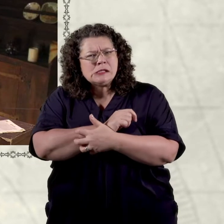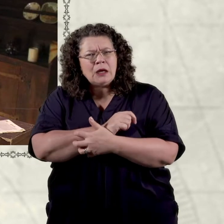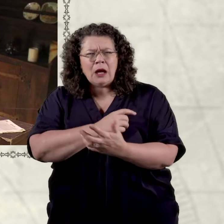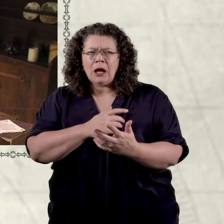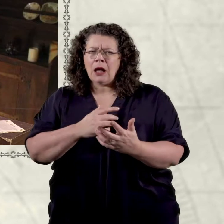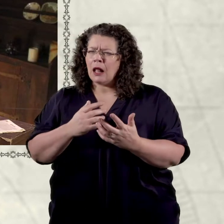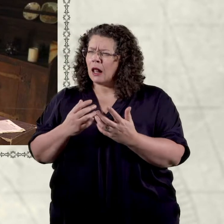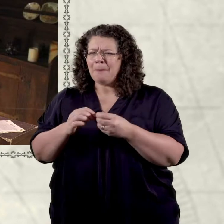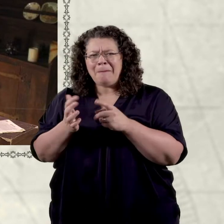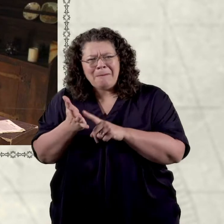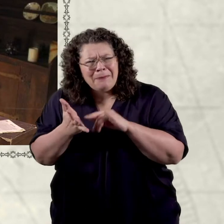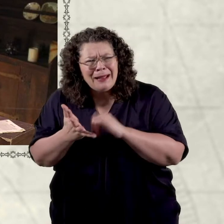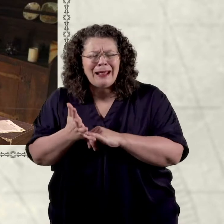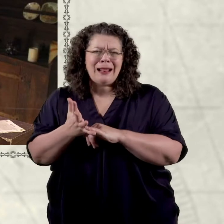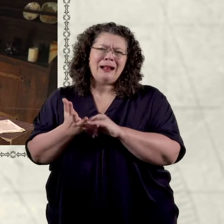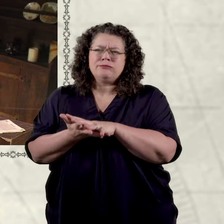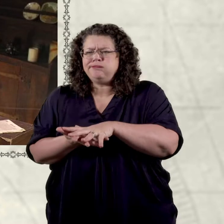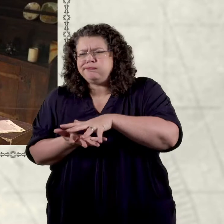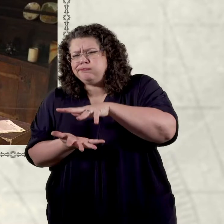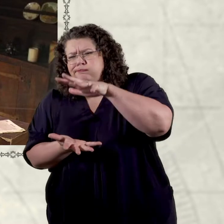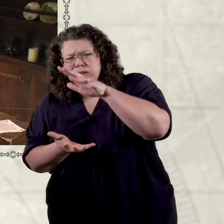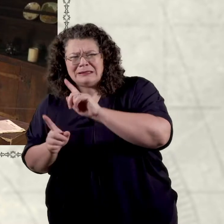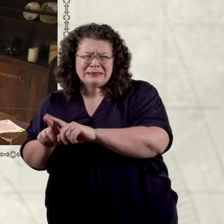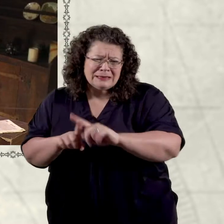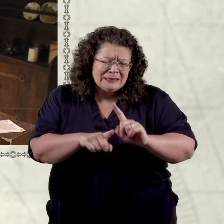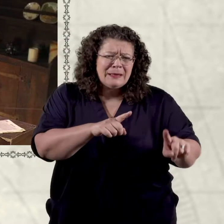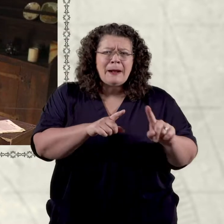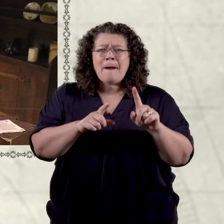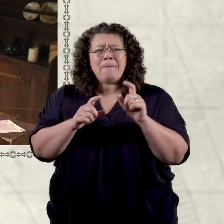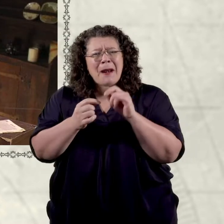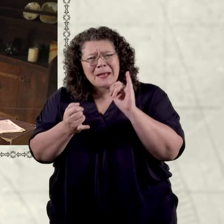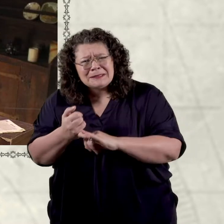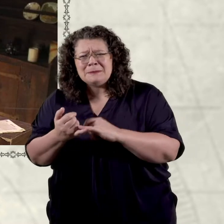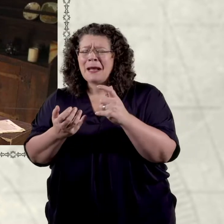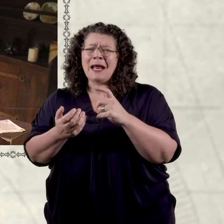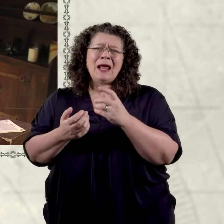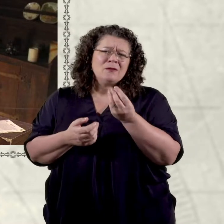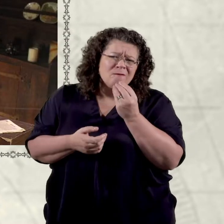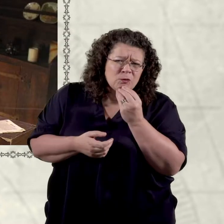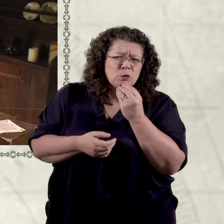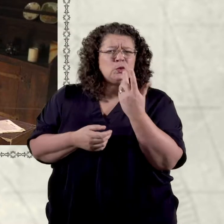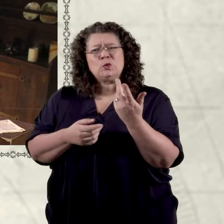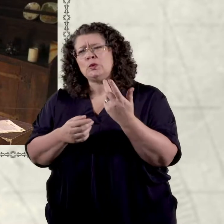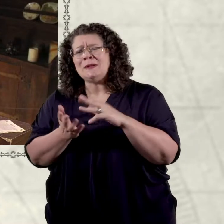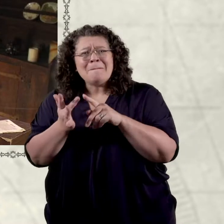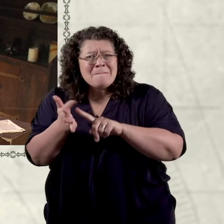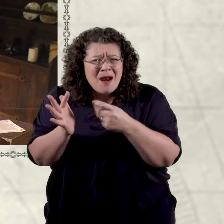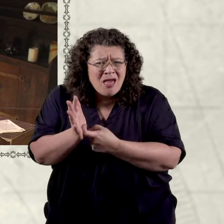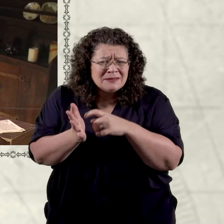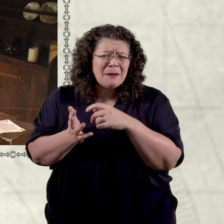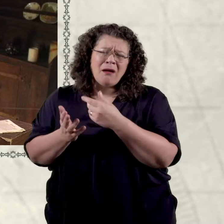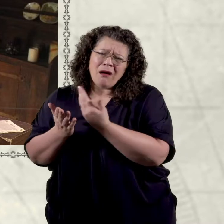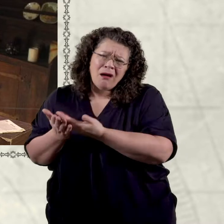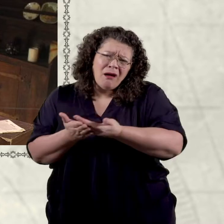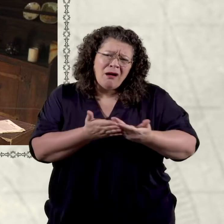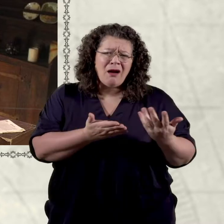ofnadwy. Bilia di'r rhain, po math o filia. Bil y groser, bil y melinydd, bil y gof.